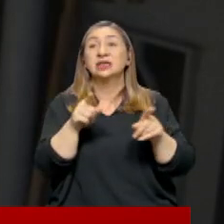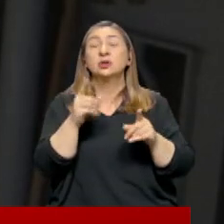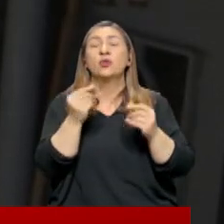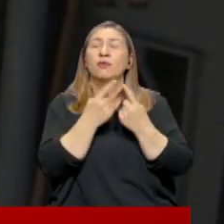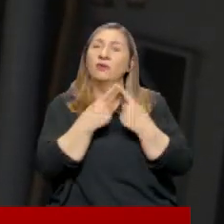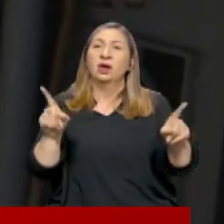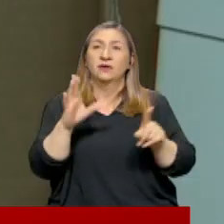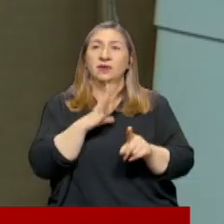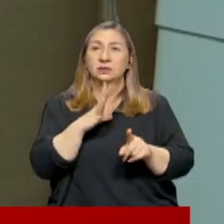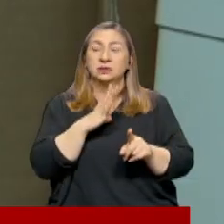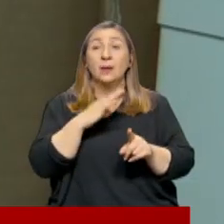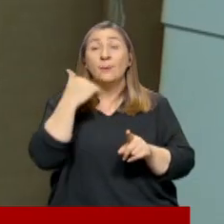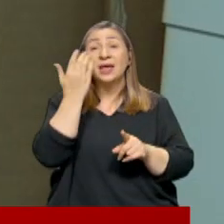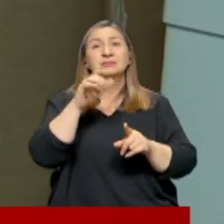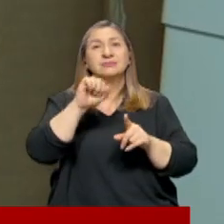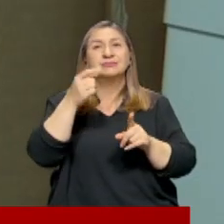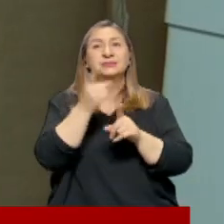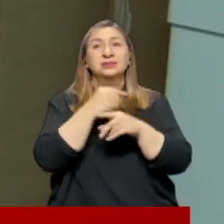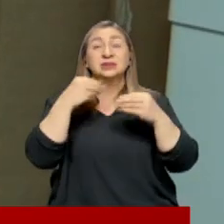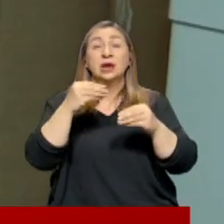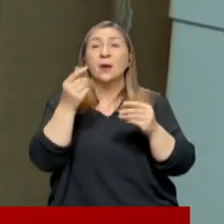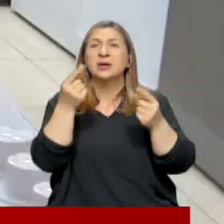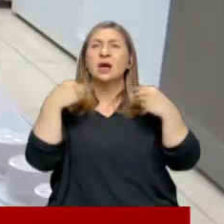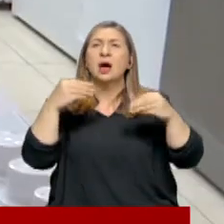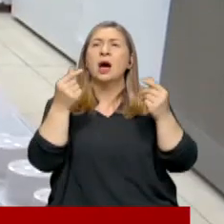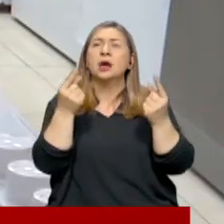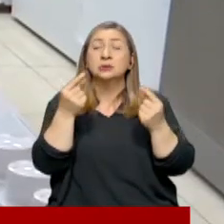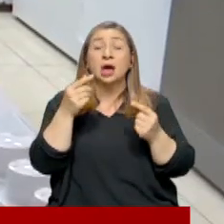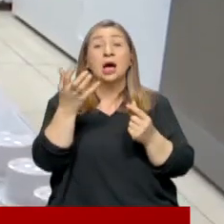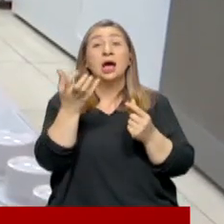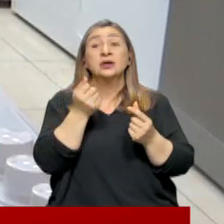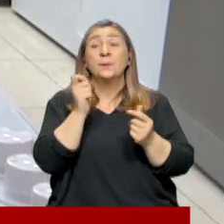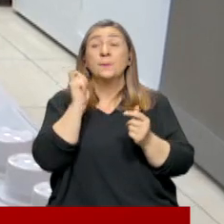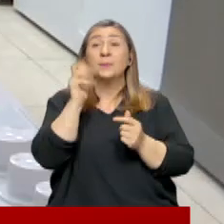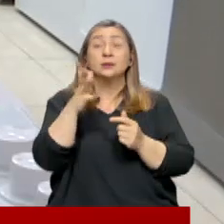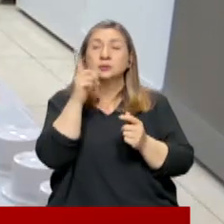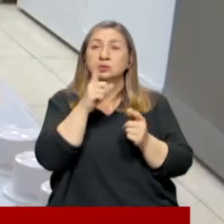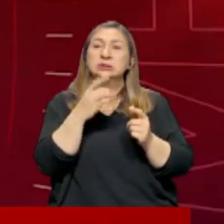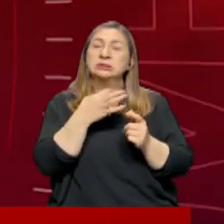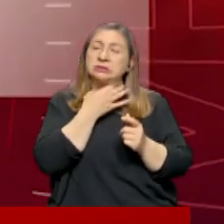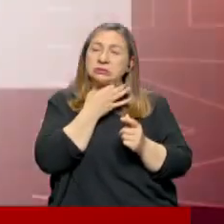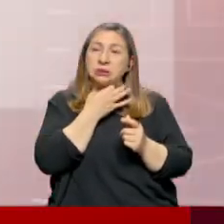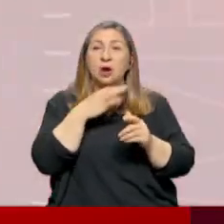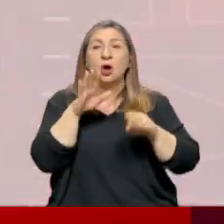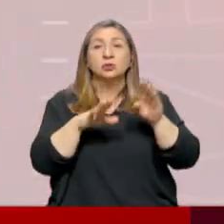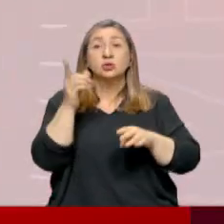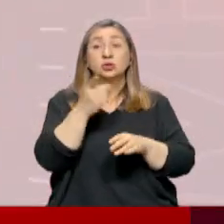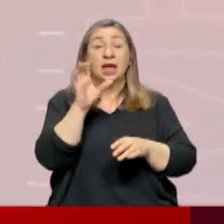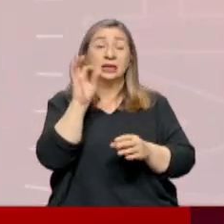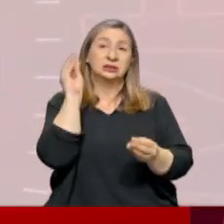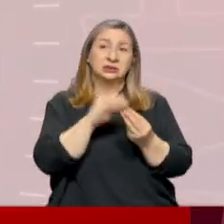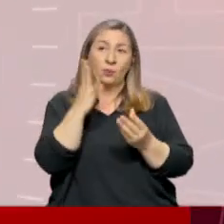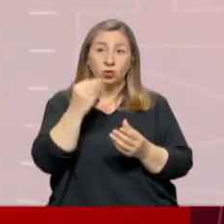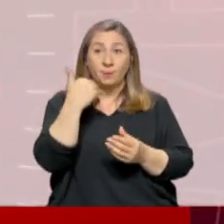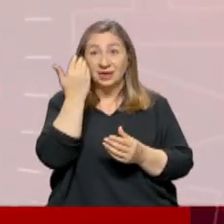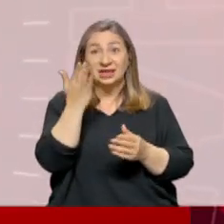dağlar kadar fark var. Beyaz eşya satıcıları az satış yapmaktan, alıcı da fiyatlardan dertli. Ortalama %50 zamlandı